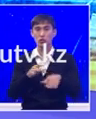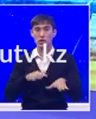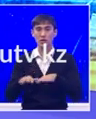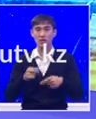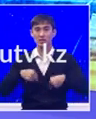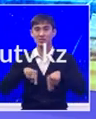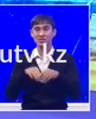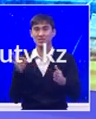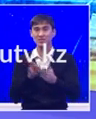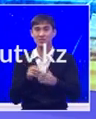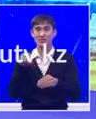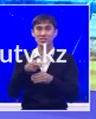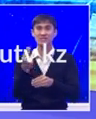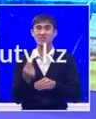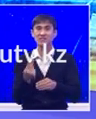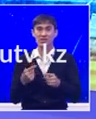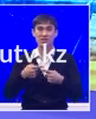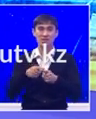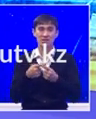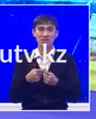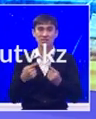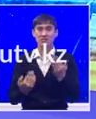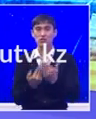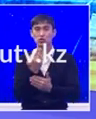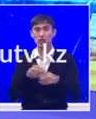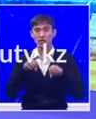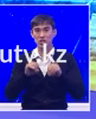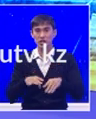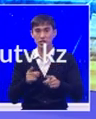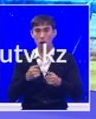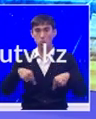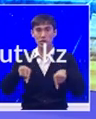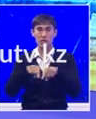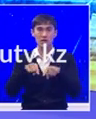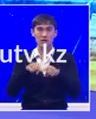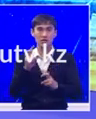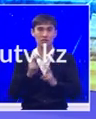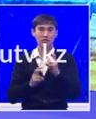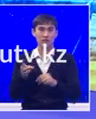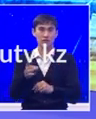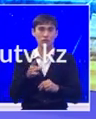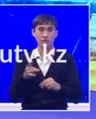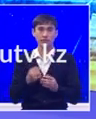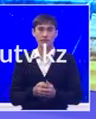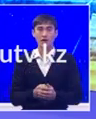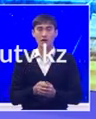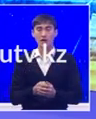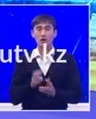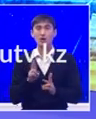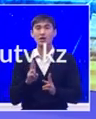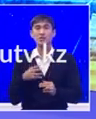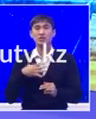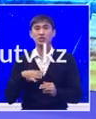организовано с целью внедрения цифровых, технологических и инновационных решений на промышленных объектах региона. Как